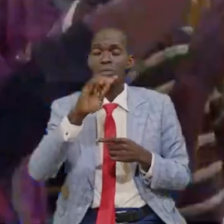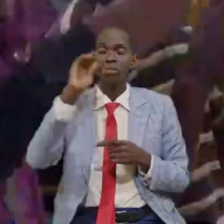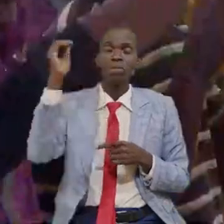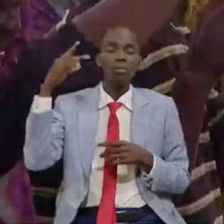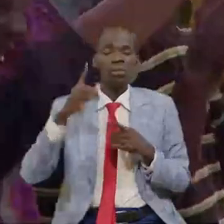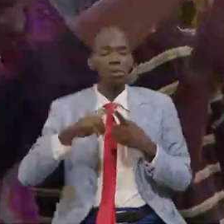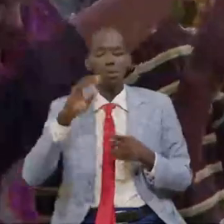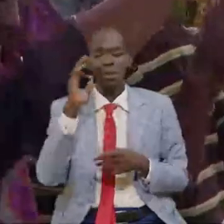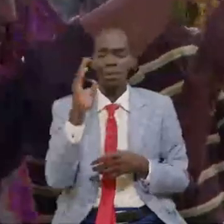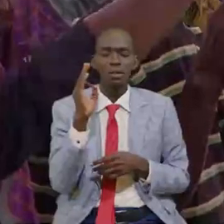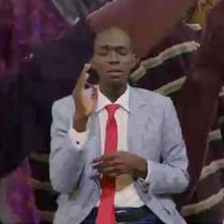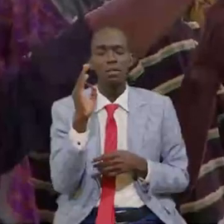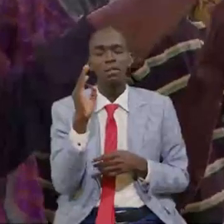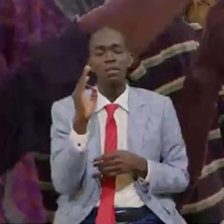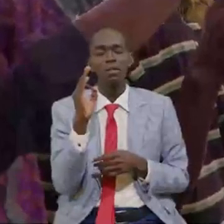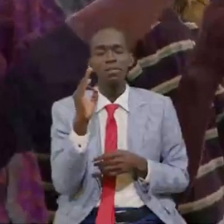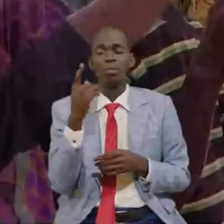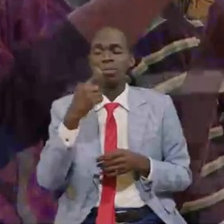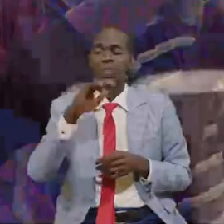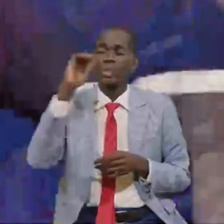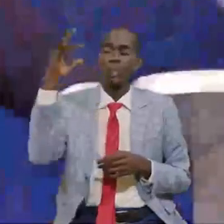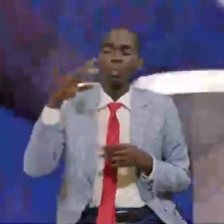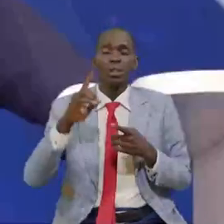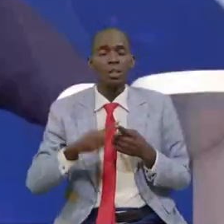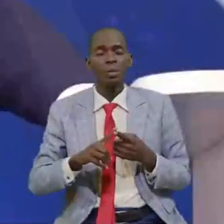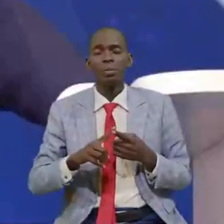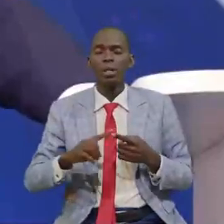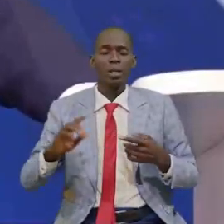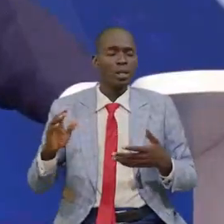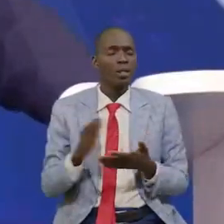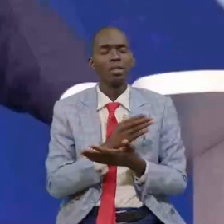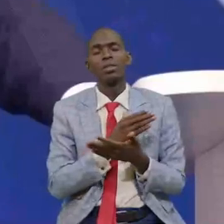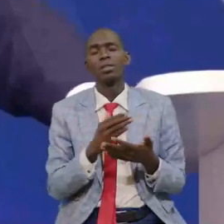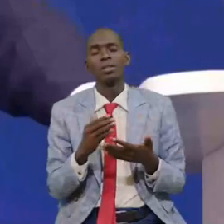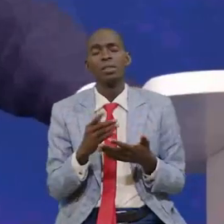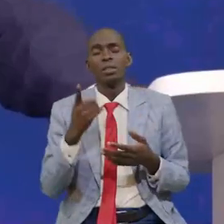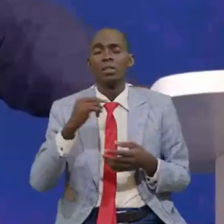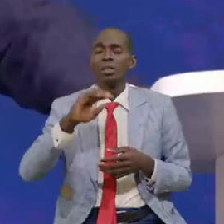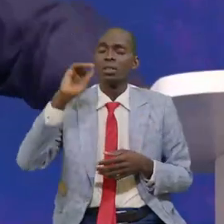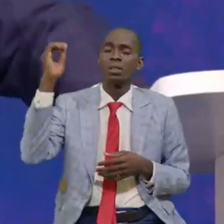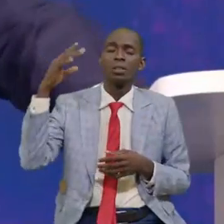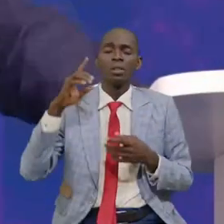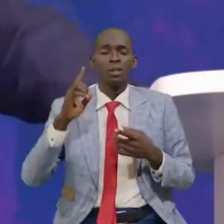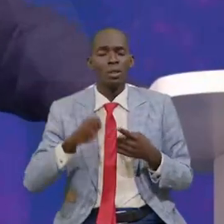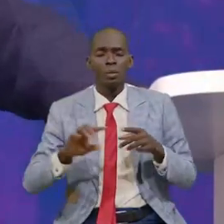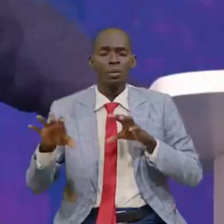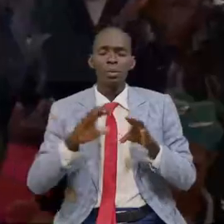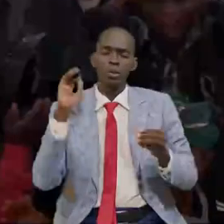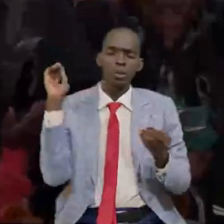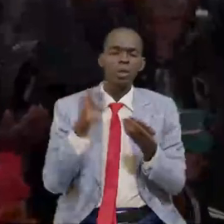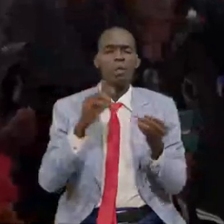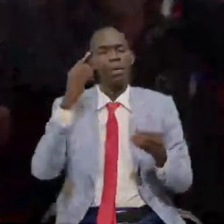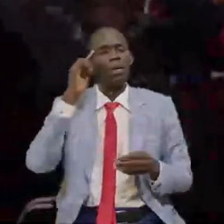la grâce pour prêcher, la grâce pour chanter, la grâce pour faire plus pour